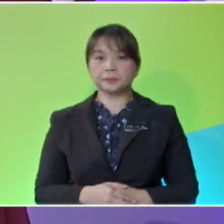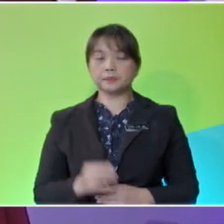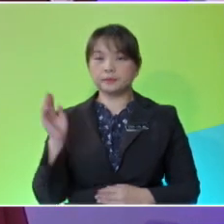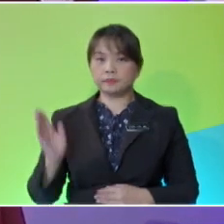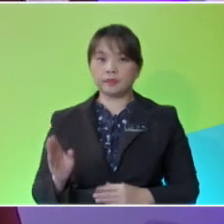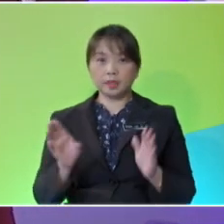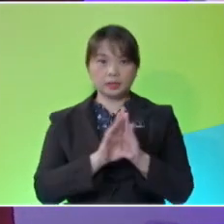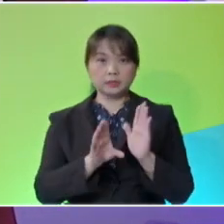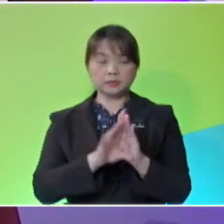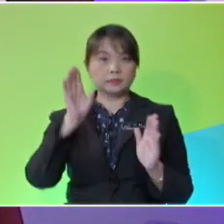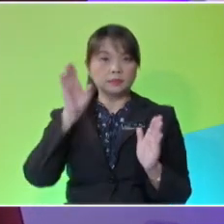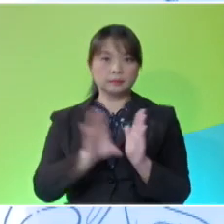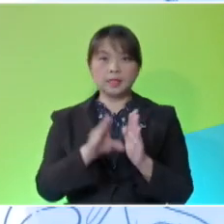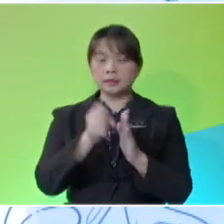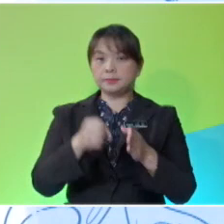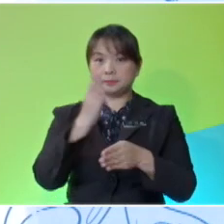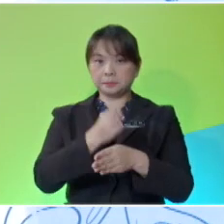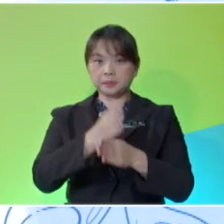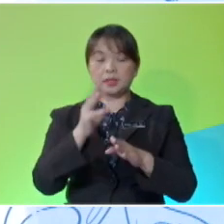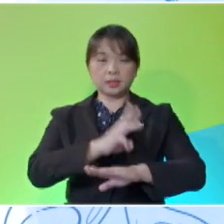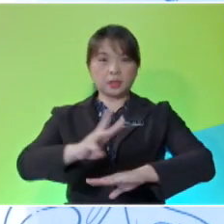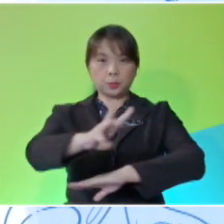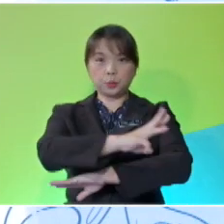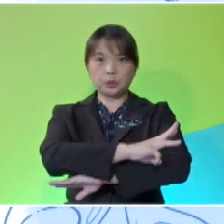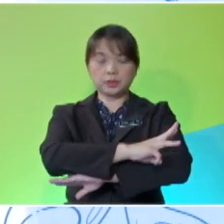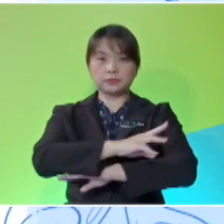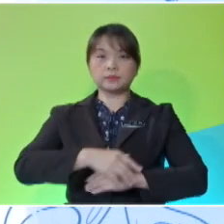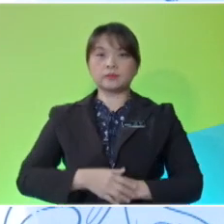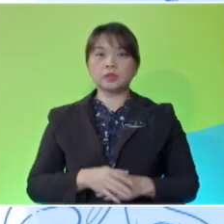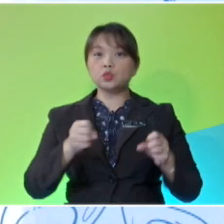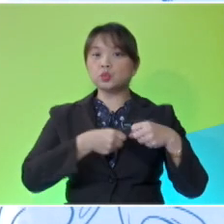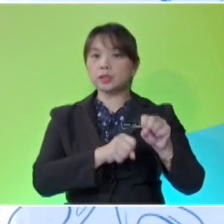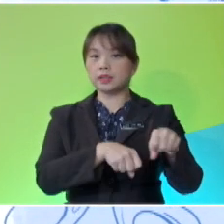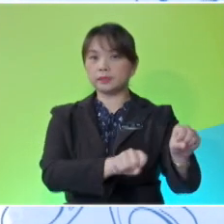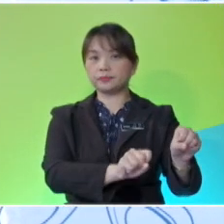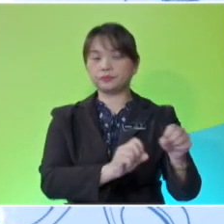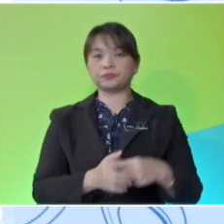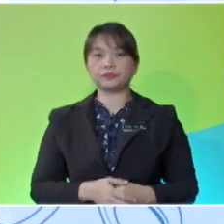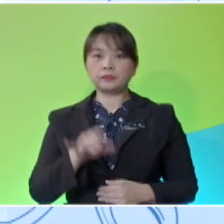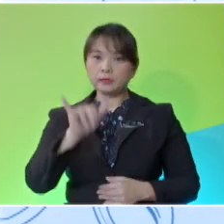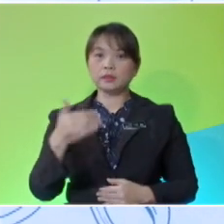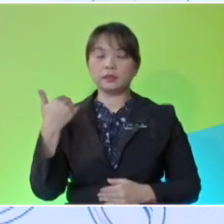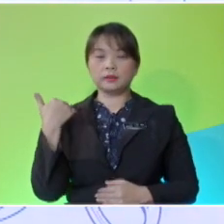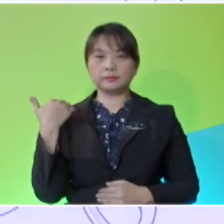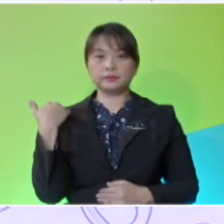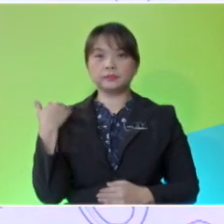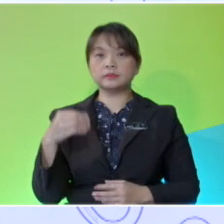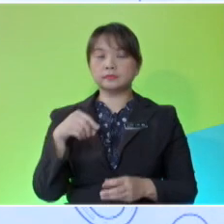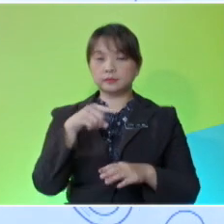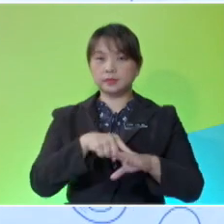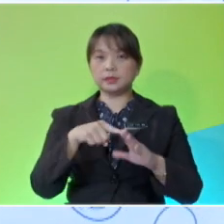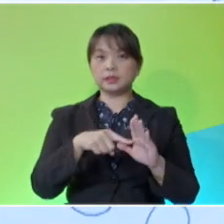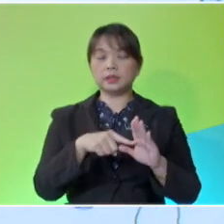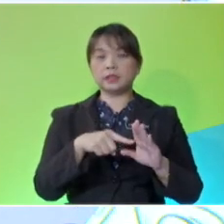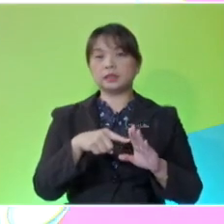gambaran sebenarnya kawasan bersaliran yaitu kawasan Sungai Oke kawasan yang ada sungai jadi di dalam betul itu